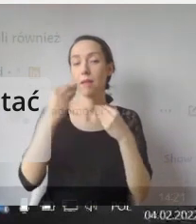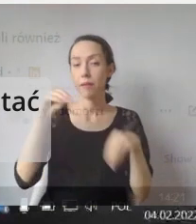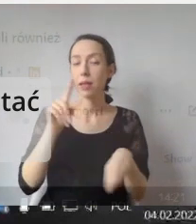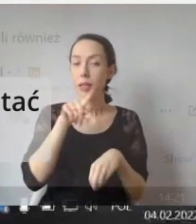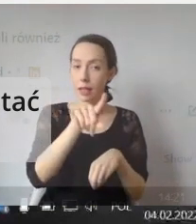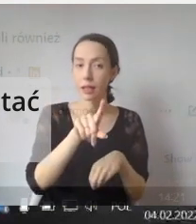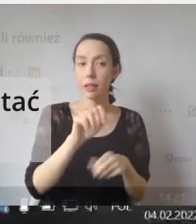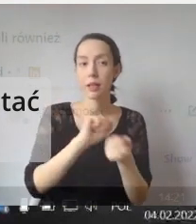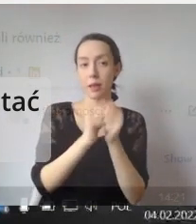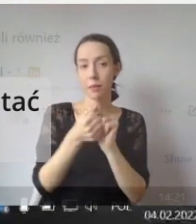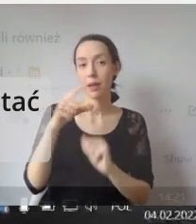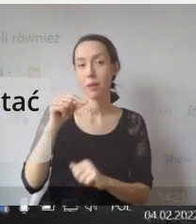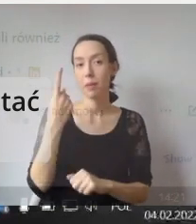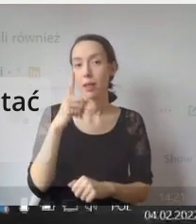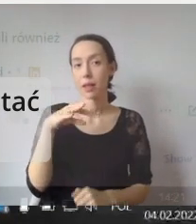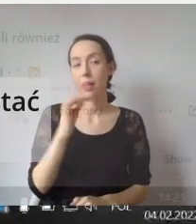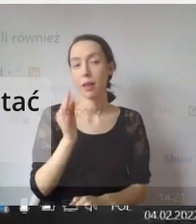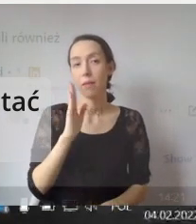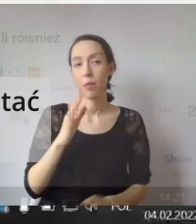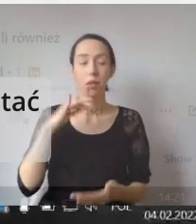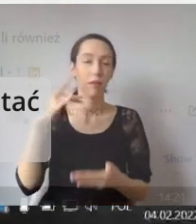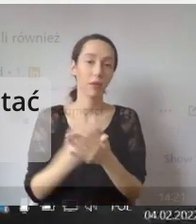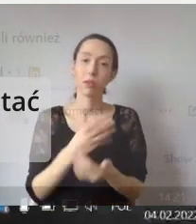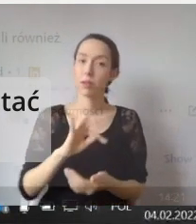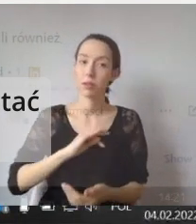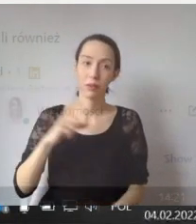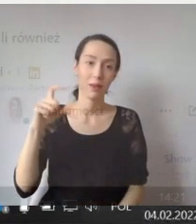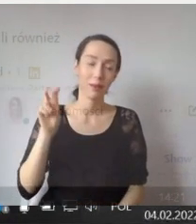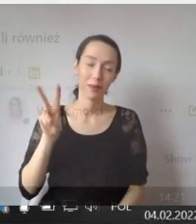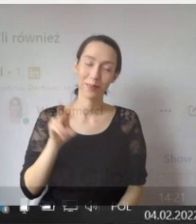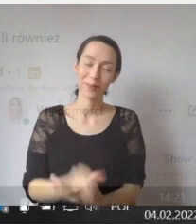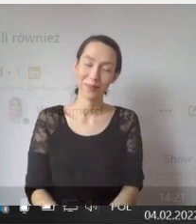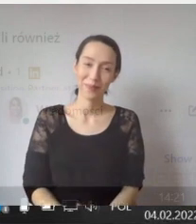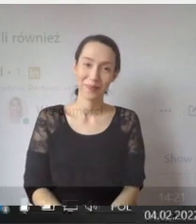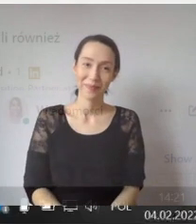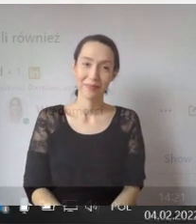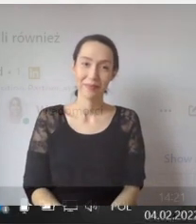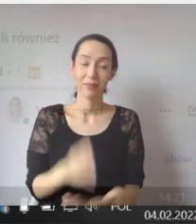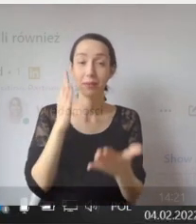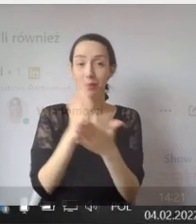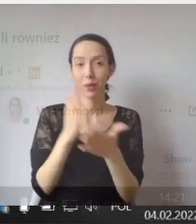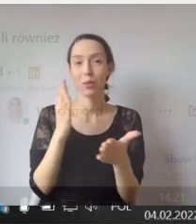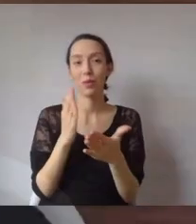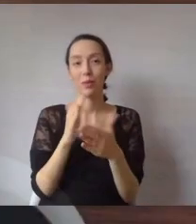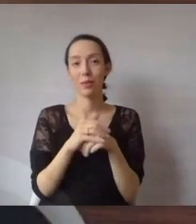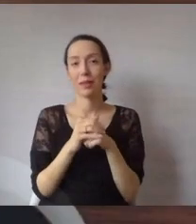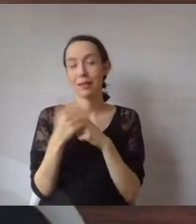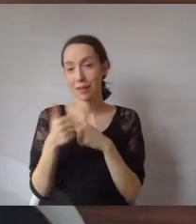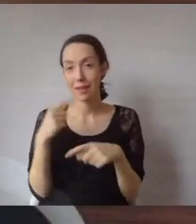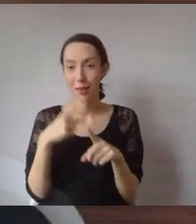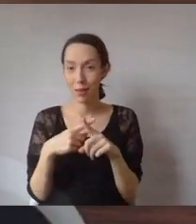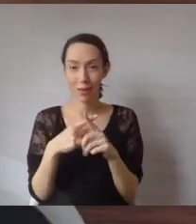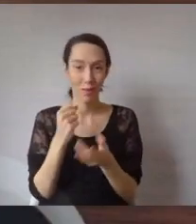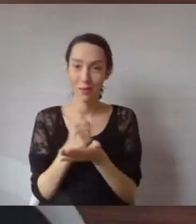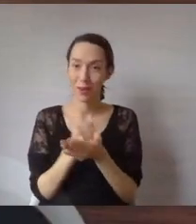te informacje i wykorzystać po prostu do stworzenia swojego CV. Więc to jeszcze taka jedna